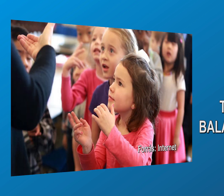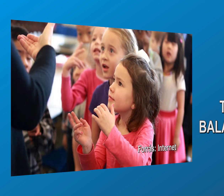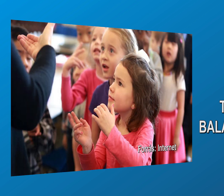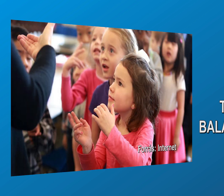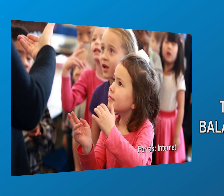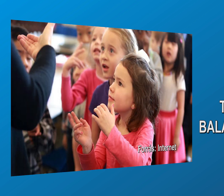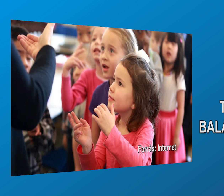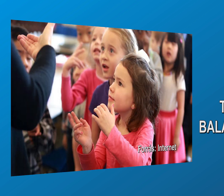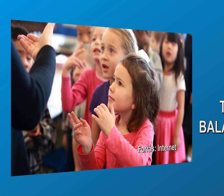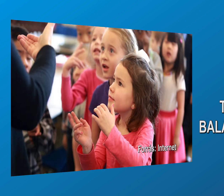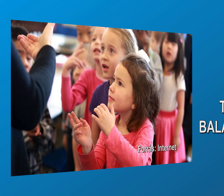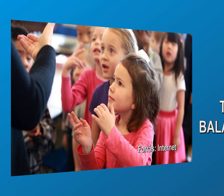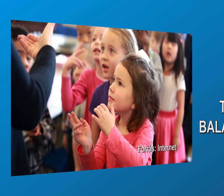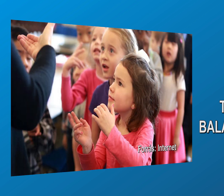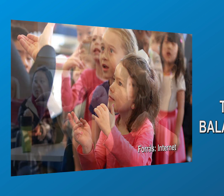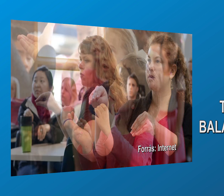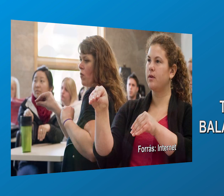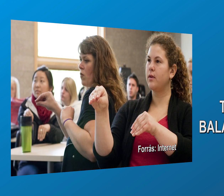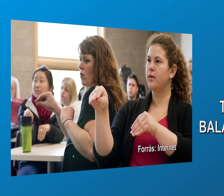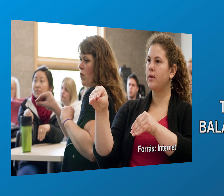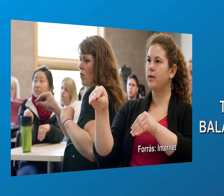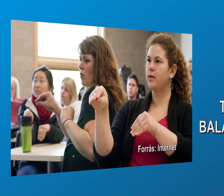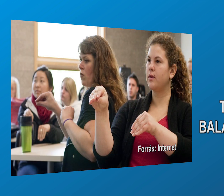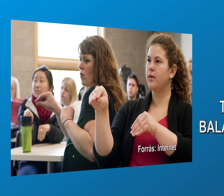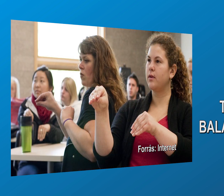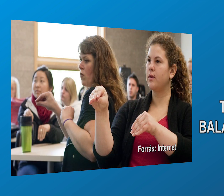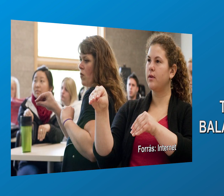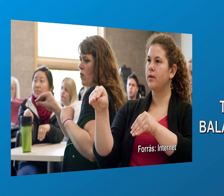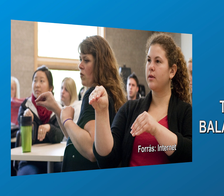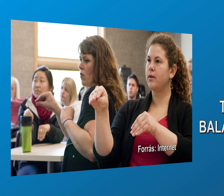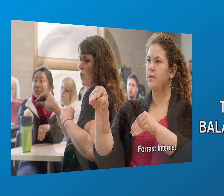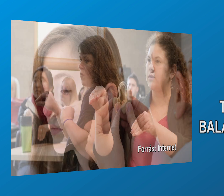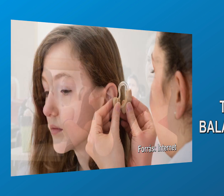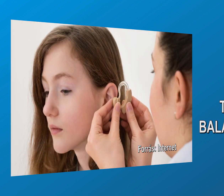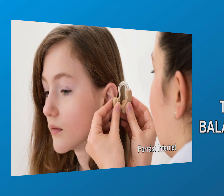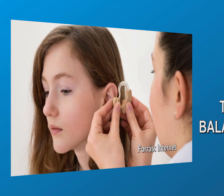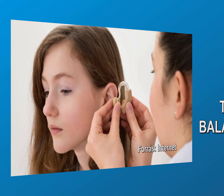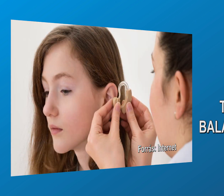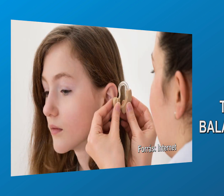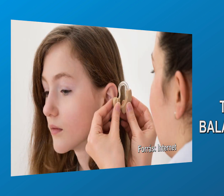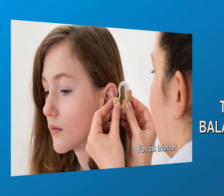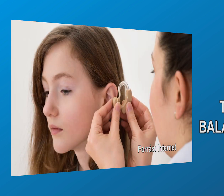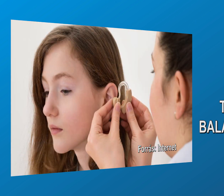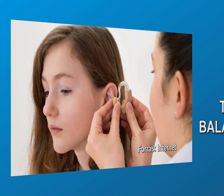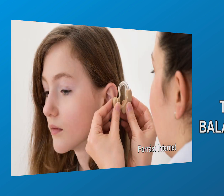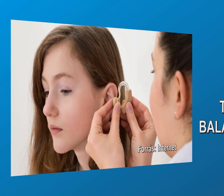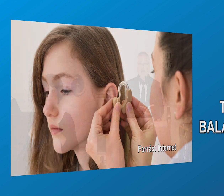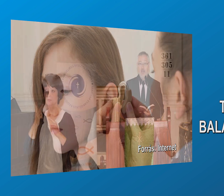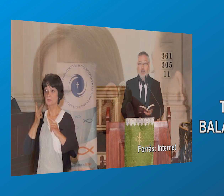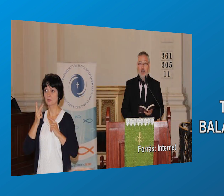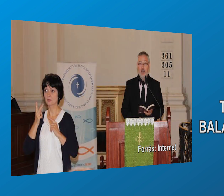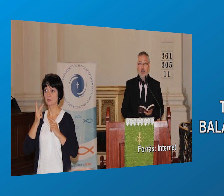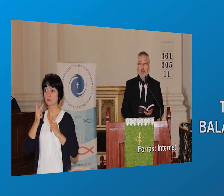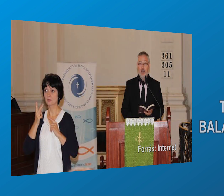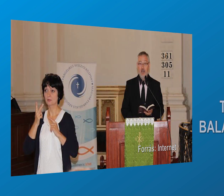februárban Balatonföldbárral rendezték meg az Európai Siketkeresztény Szövetség konferenciáját, ahol 21 országból több mint